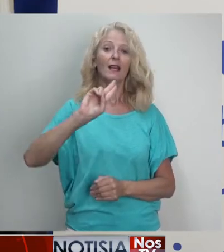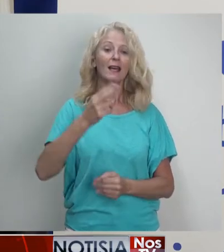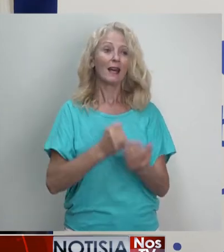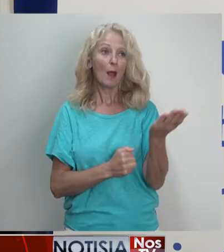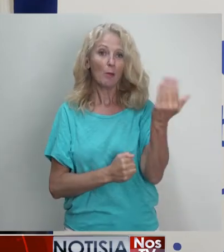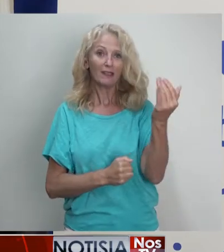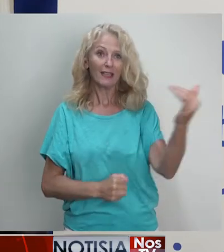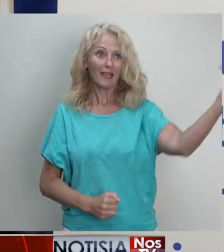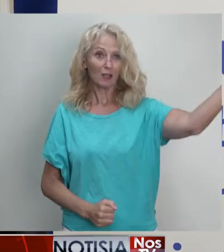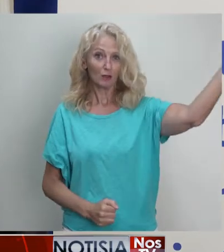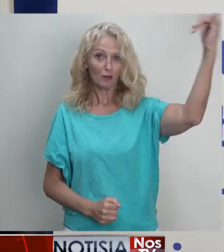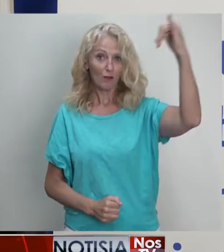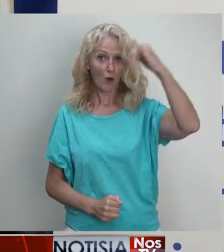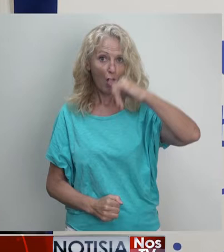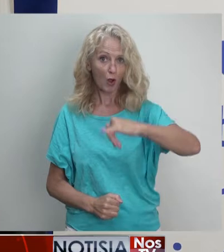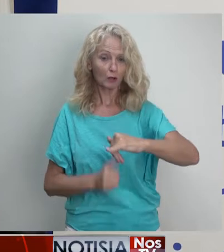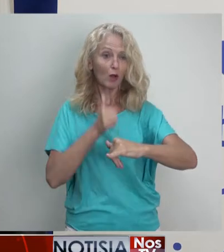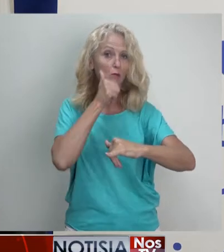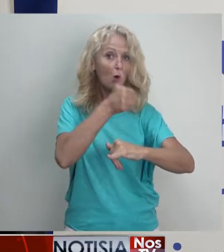van morgen.